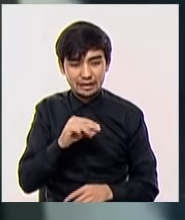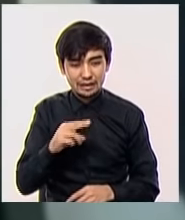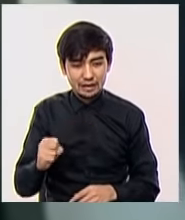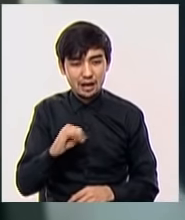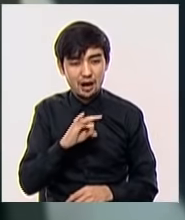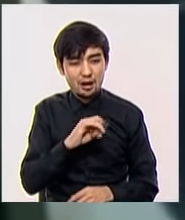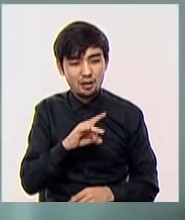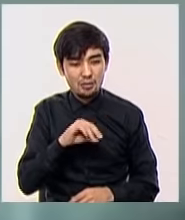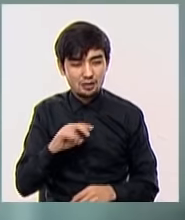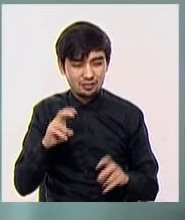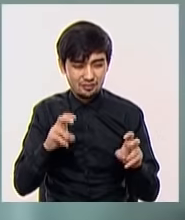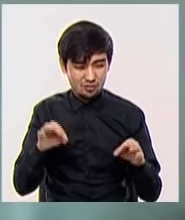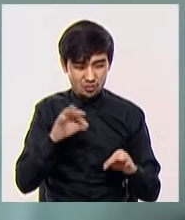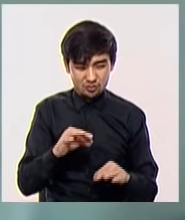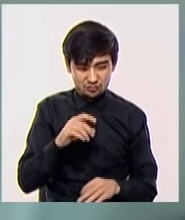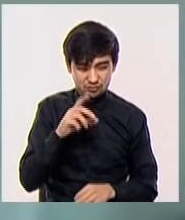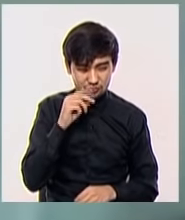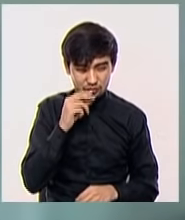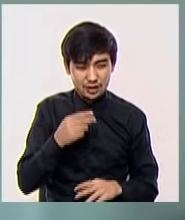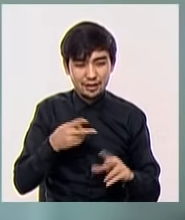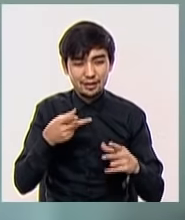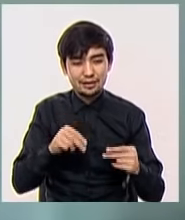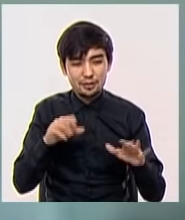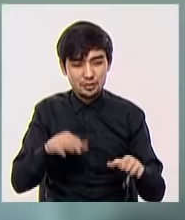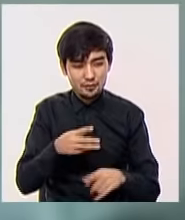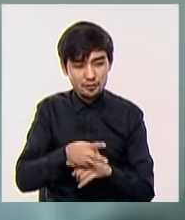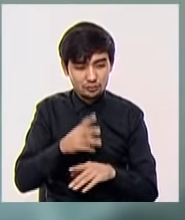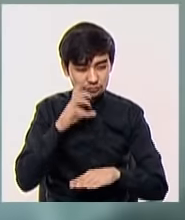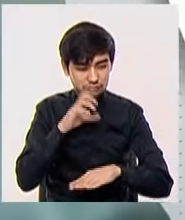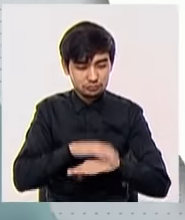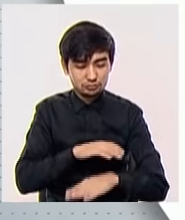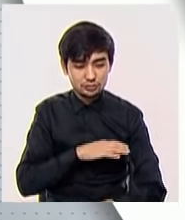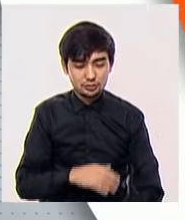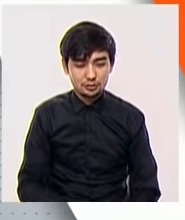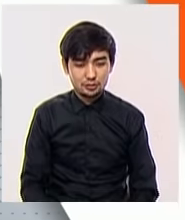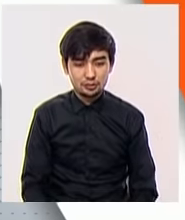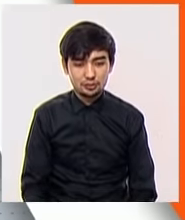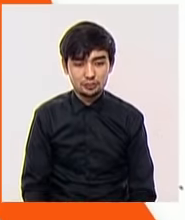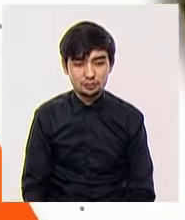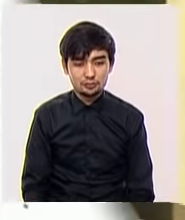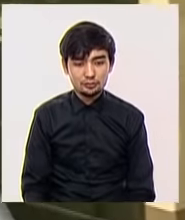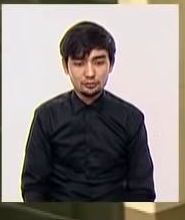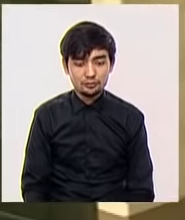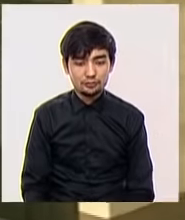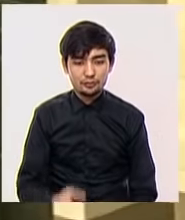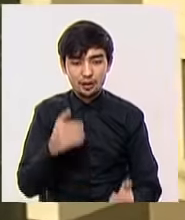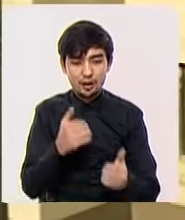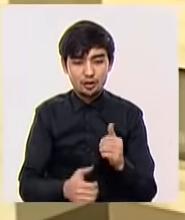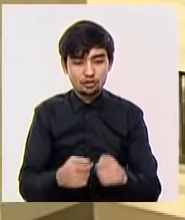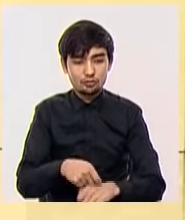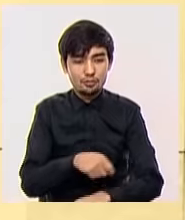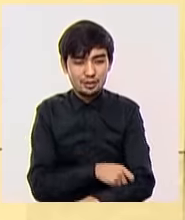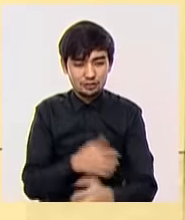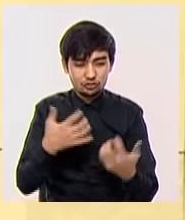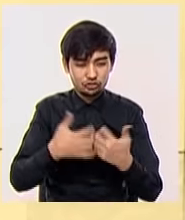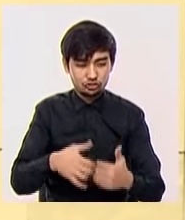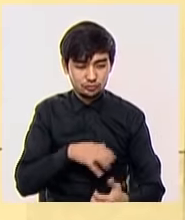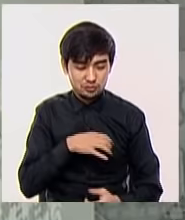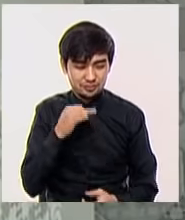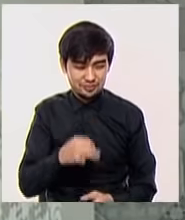направлено дуло и где была снята это шокирующее видео каждый метр на счету как будет высчитываться